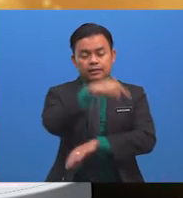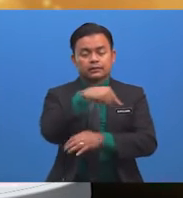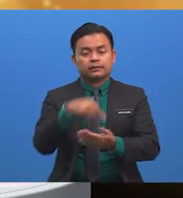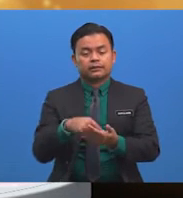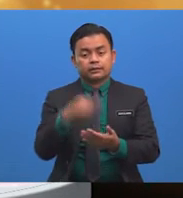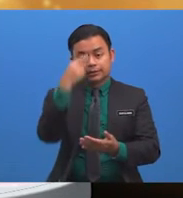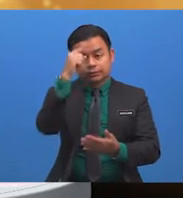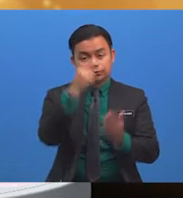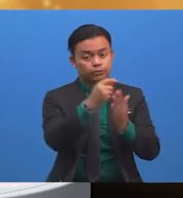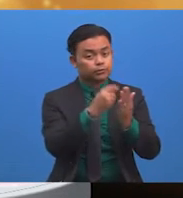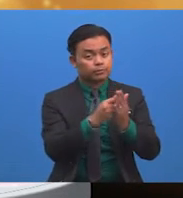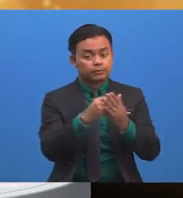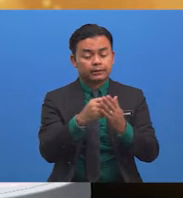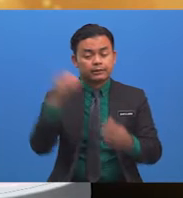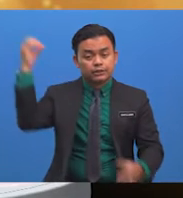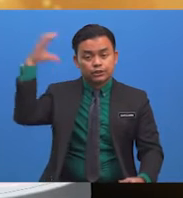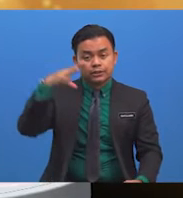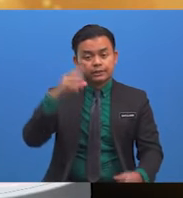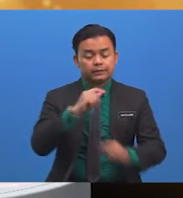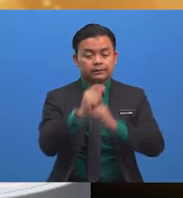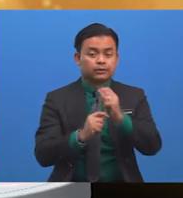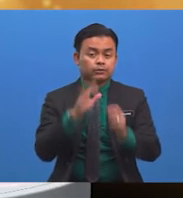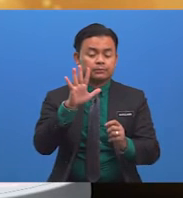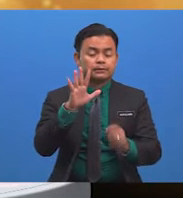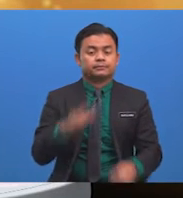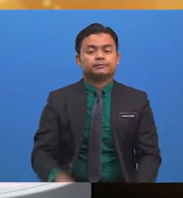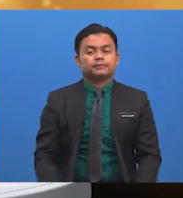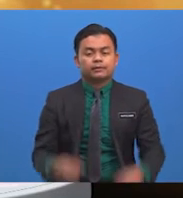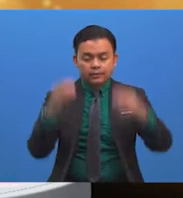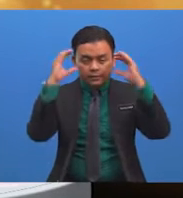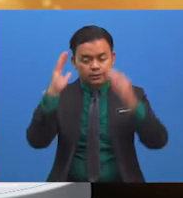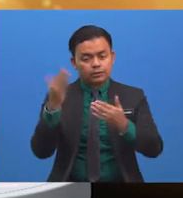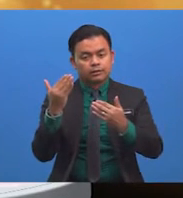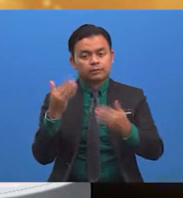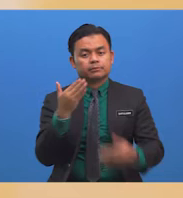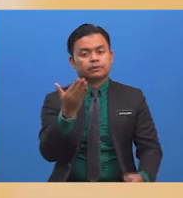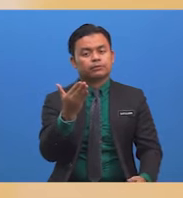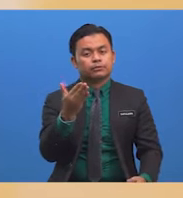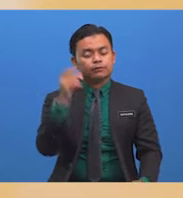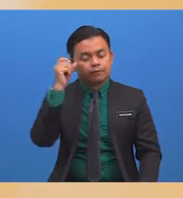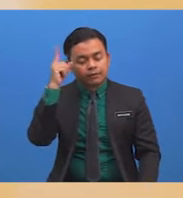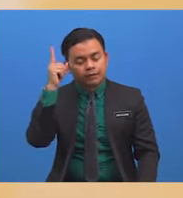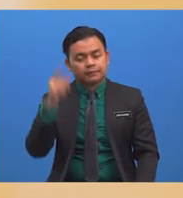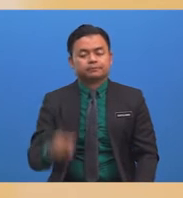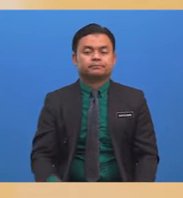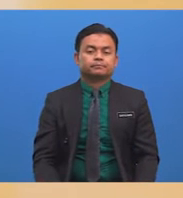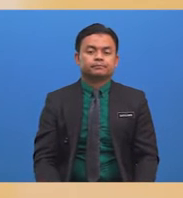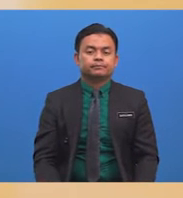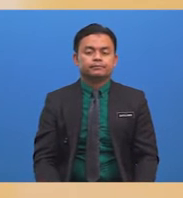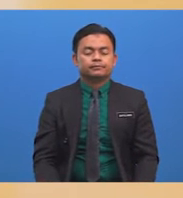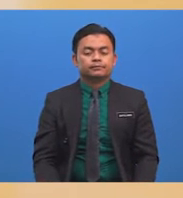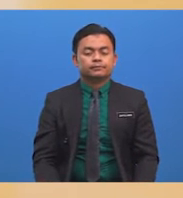ini untuk topik cahaya tahun 5. Cikgu harap kamu telah pun faham